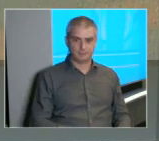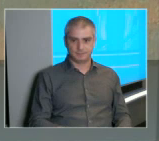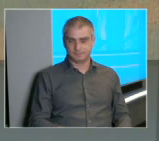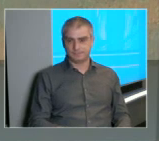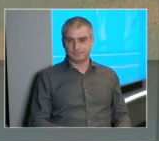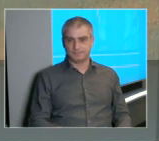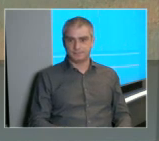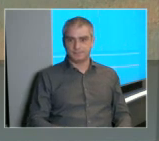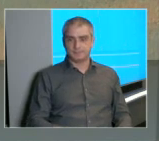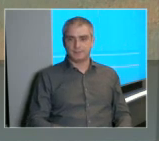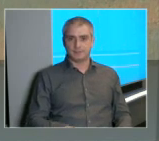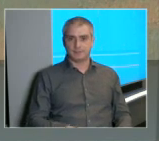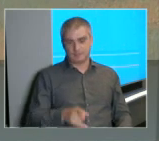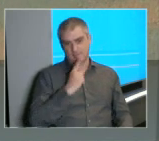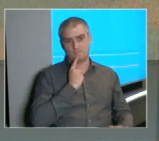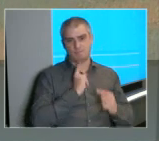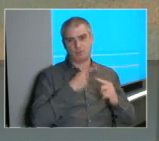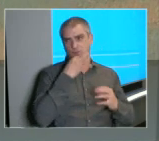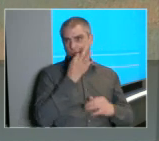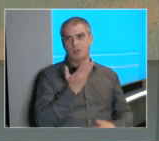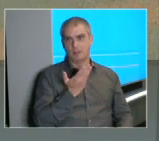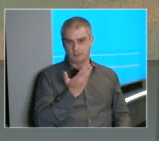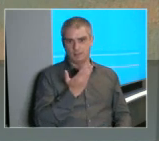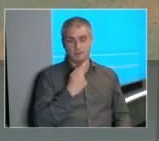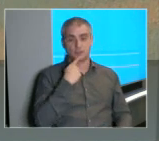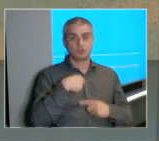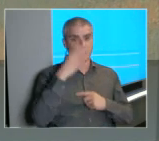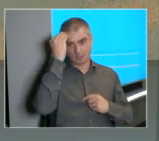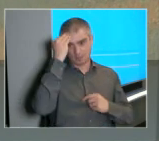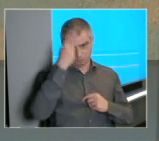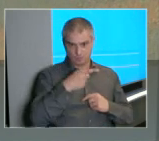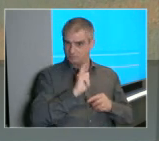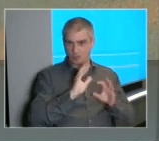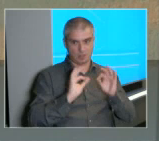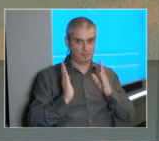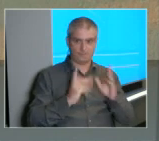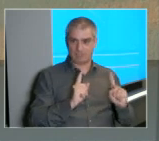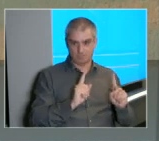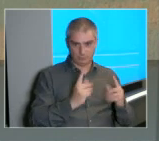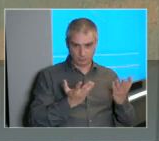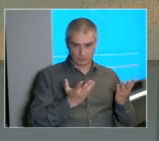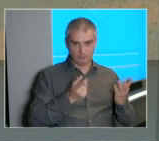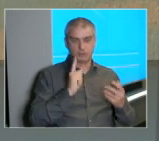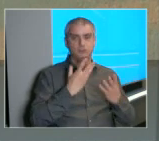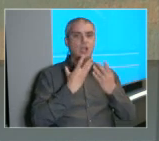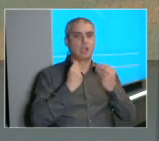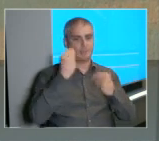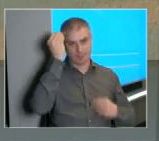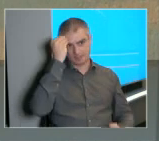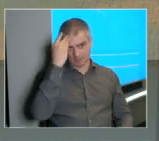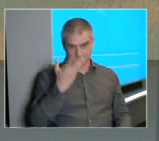אתה בדיוק שואל את השאלה הנכונה. שנת הלימודים לא נפתחת כסדרה. יש הרבה